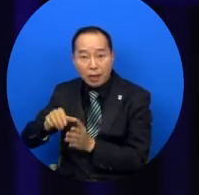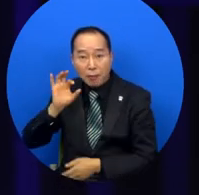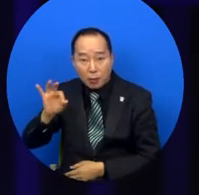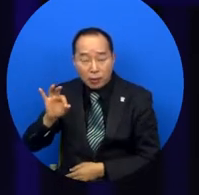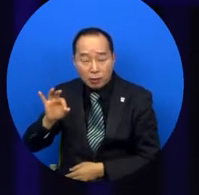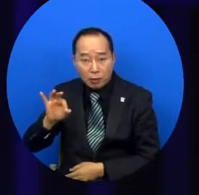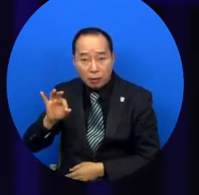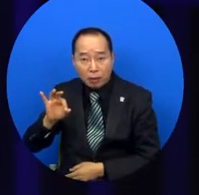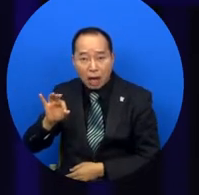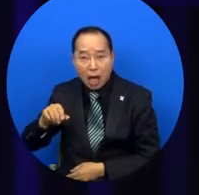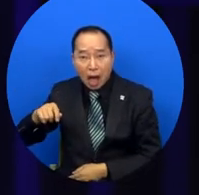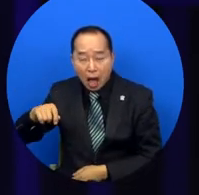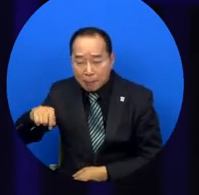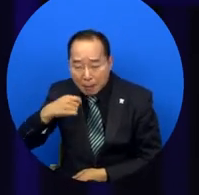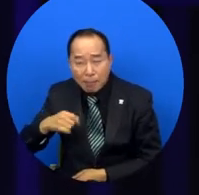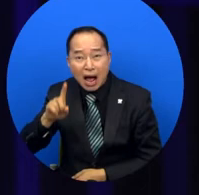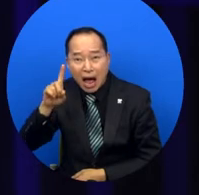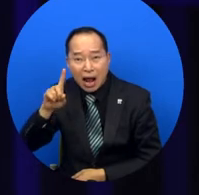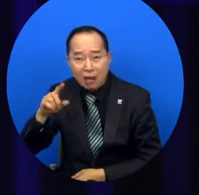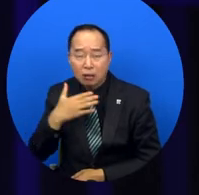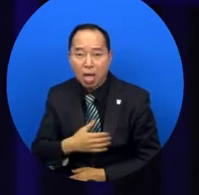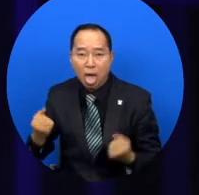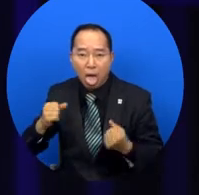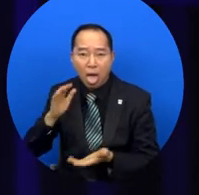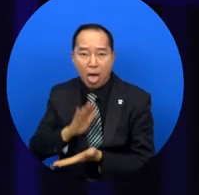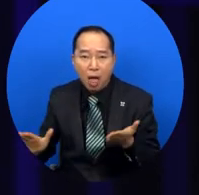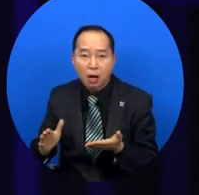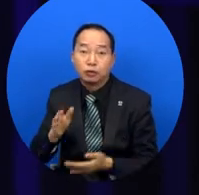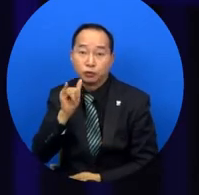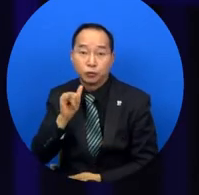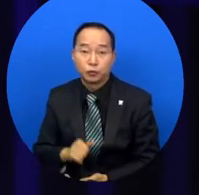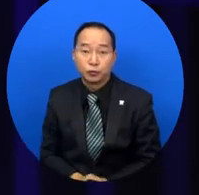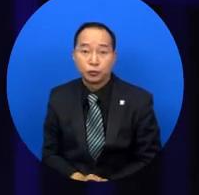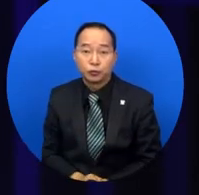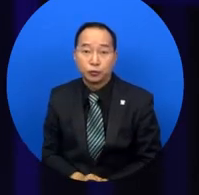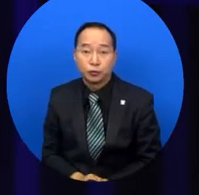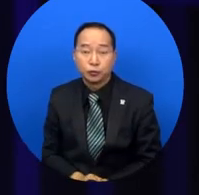상상해봐요. 밥 먹는 것 자체도 그게 방전이 될 수 있어.